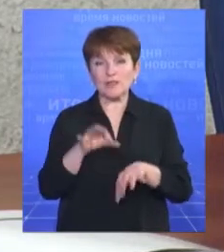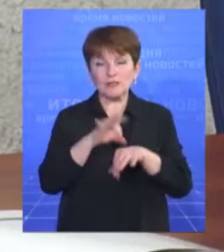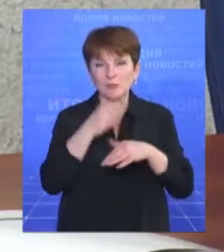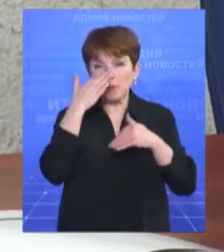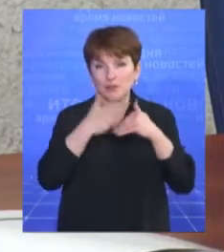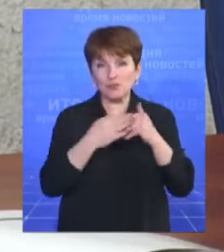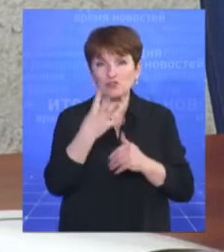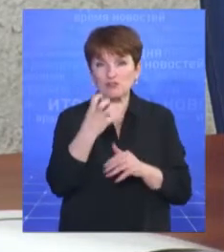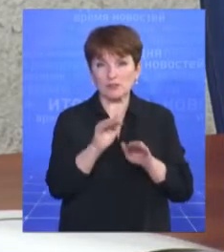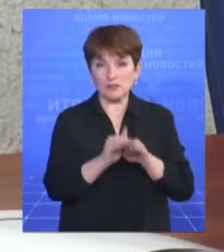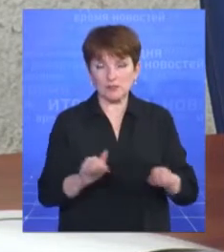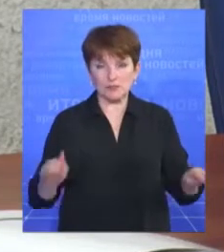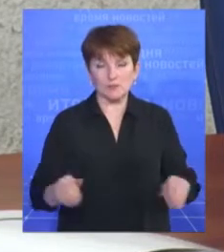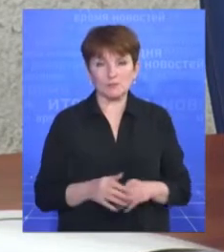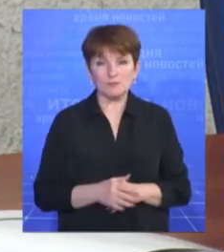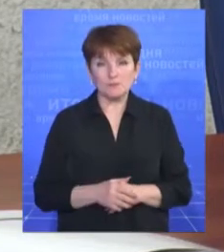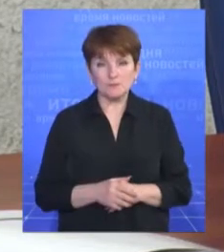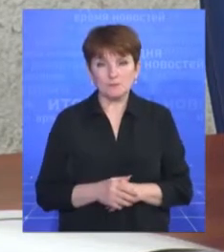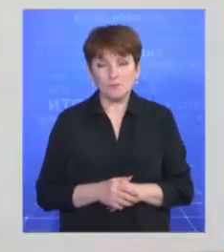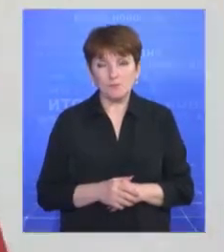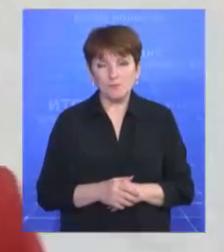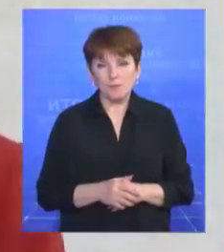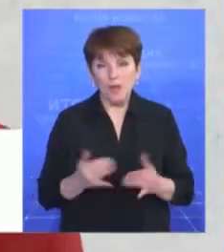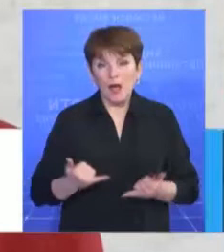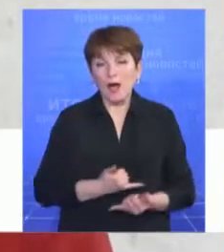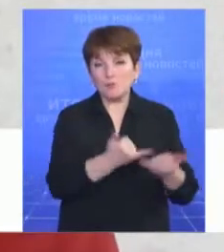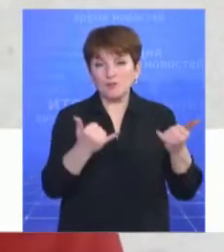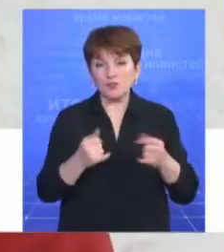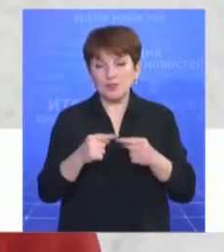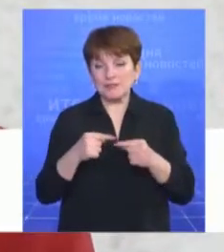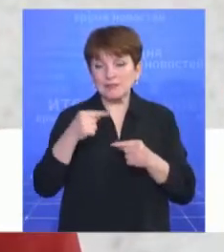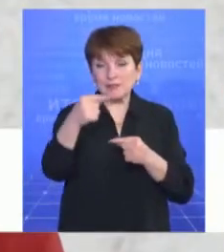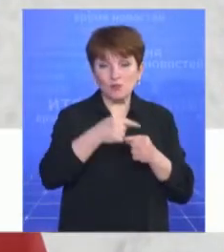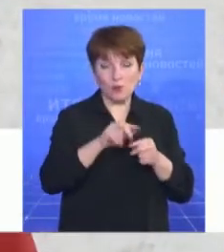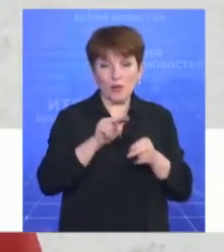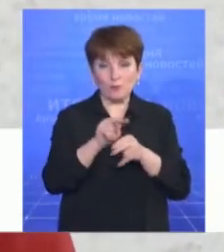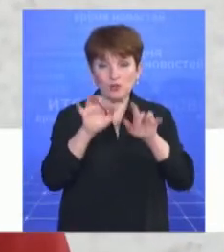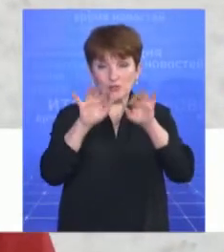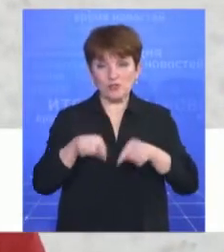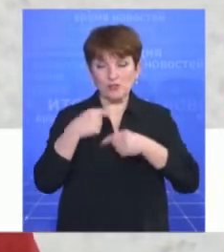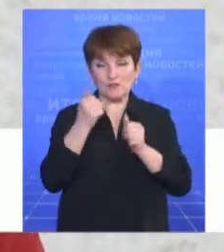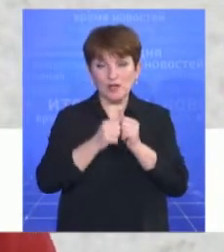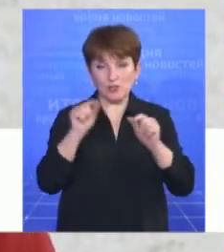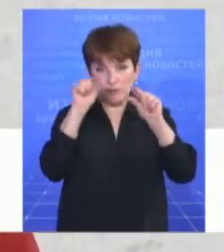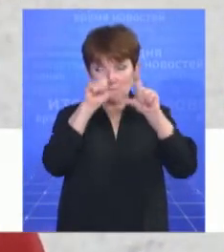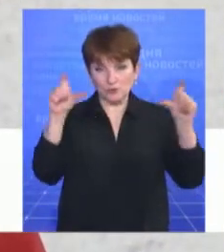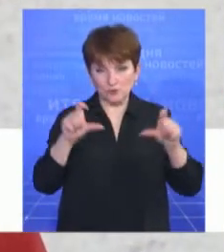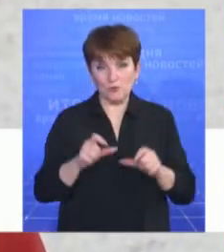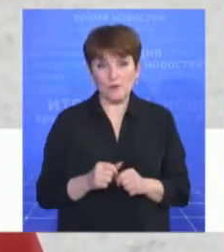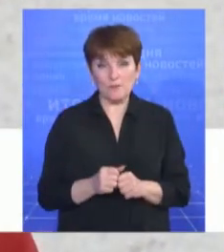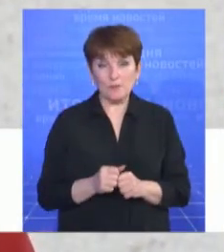заболели почти 400 детей обеспечивая дистанционное обучение в каждом общеобразовательном